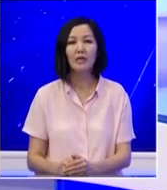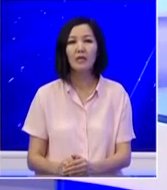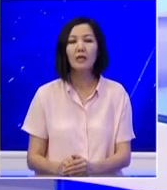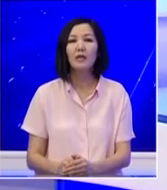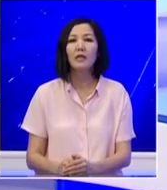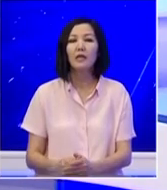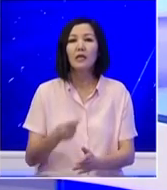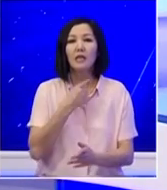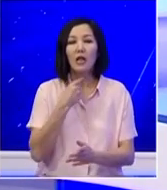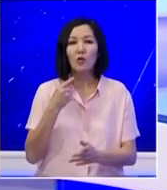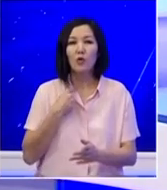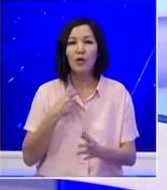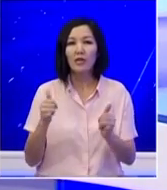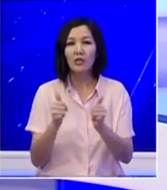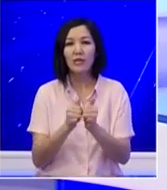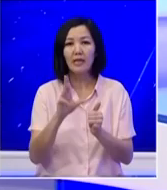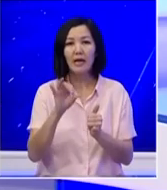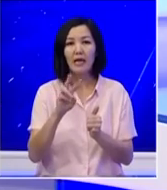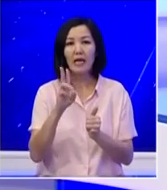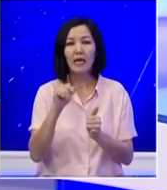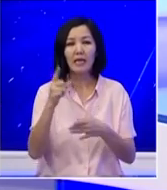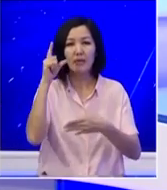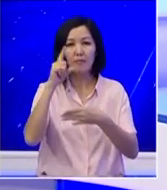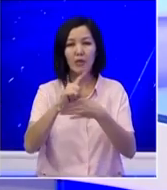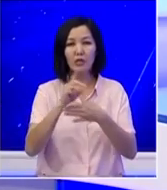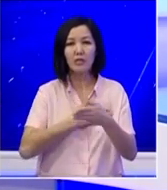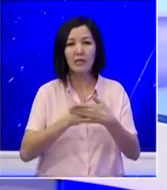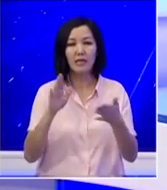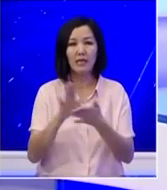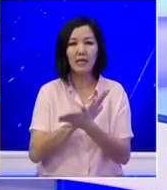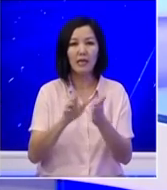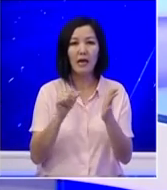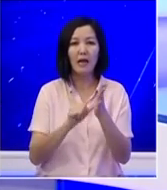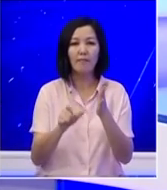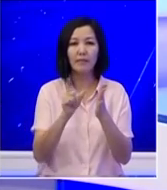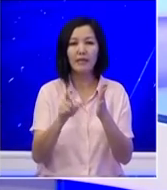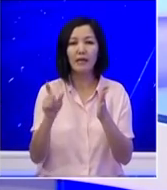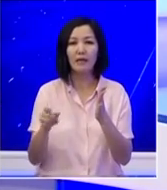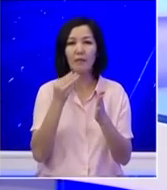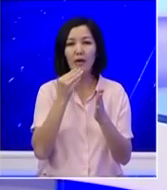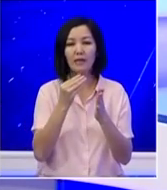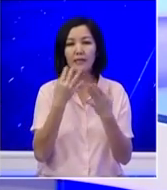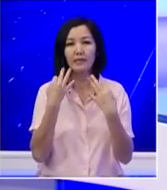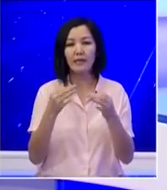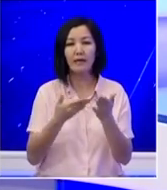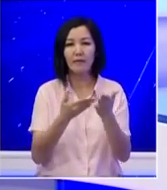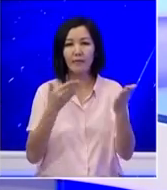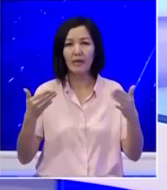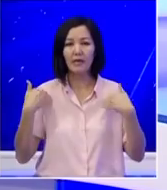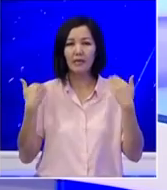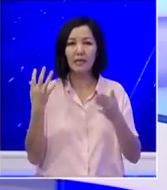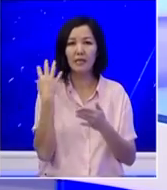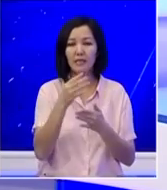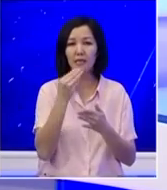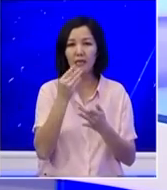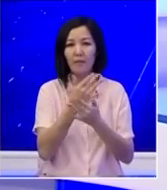Хабарымызды жалғастырамыз. Талдықорған іргесіндегі Еркін мешітінің еріктілері 60 адамға ауызашар берді. Ауыз бекіткен жандарды ыстық тамақ,